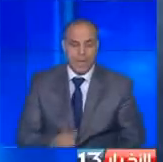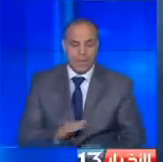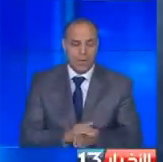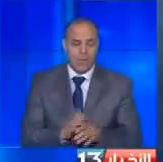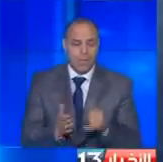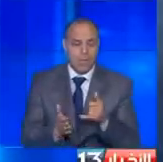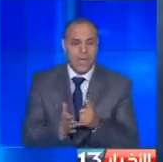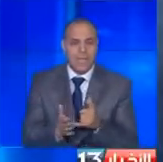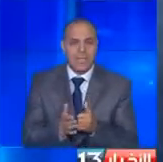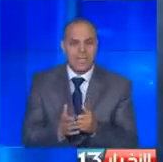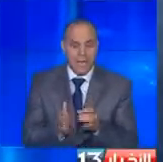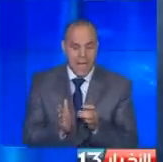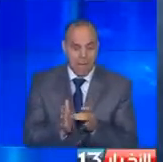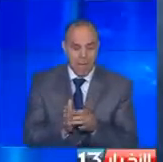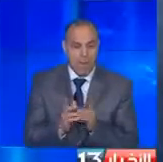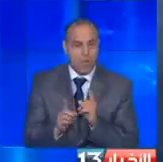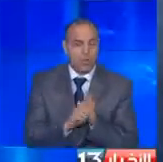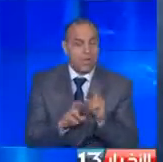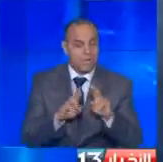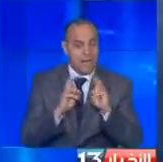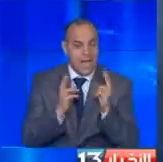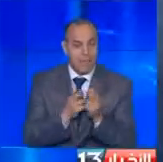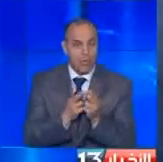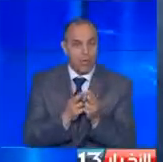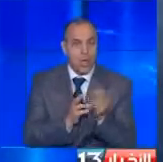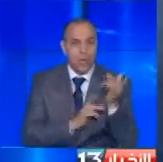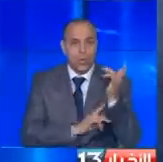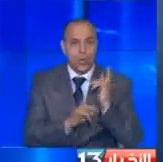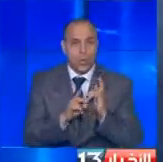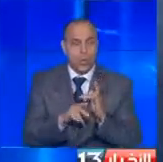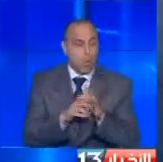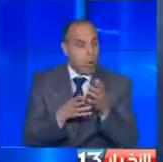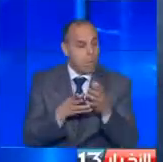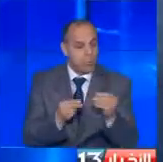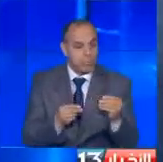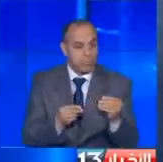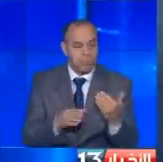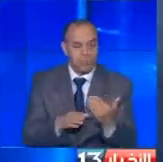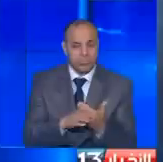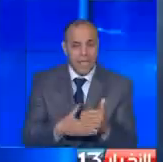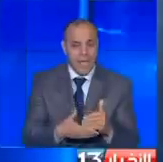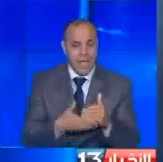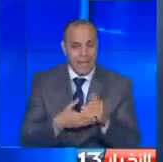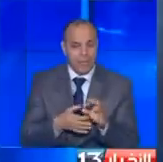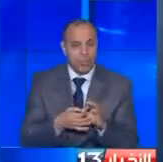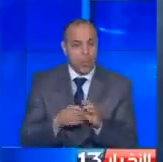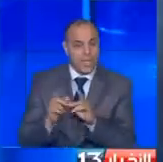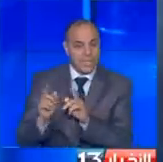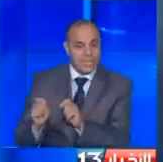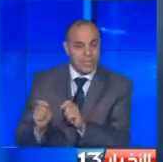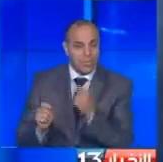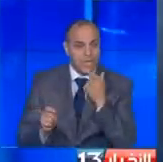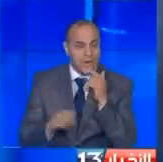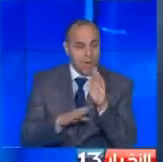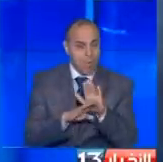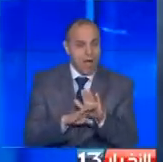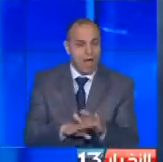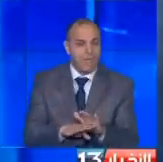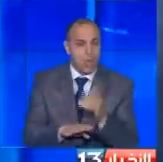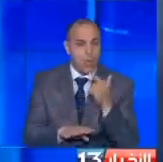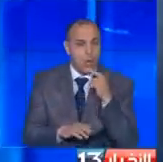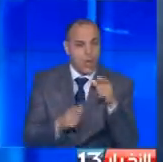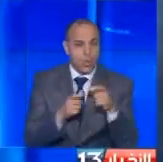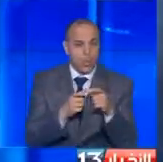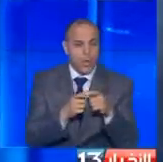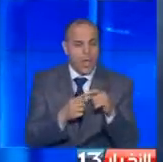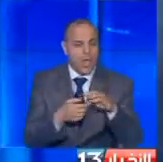انطلق اليوم بمدينة الحمامات ملتقى دولي بعنوان تراث مهدد مجالات التدخل العمومي والسياسي للمحافظة عليه في